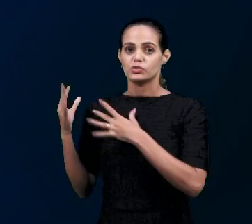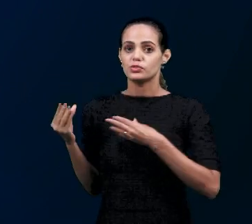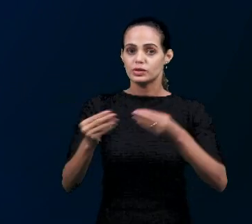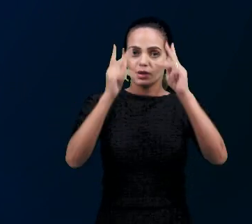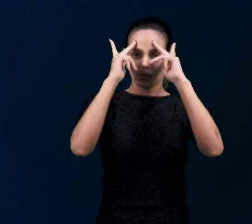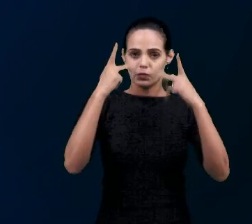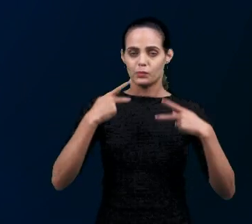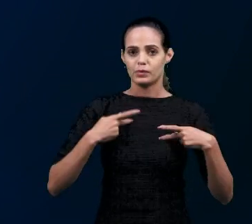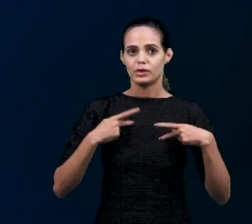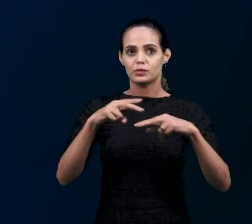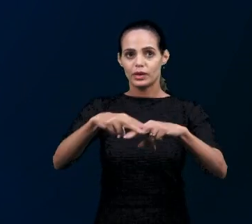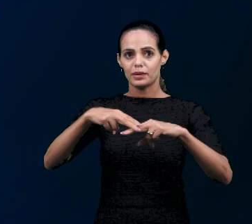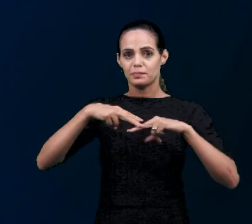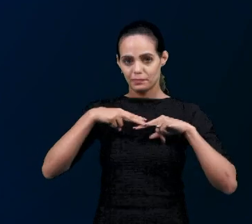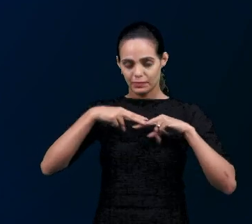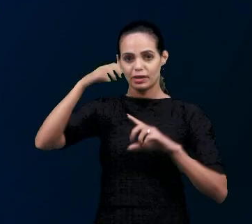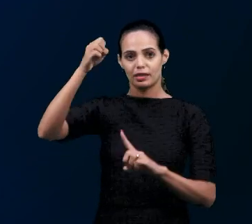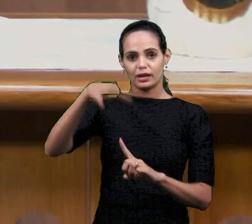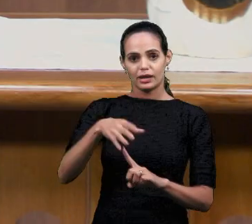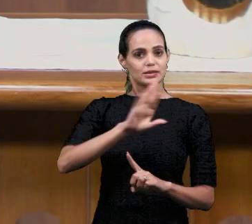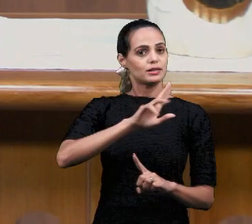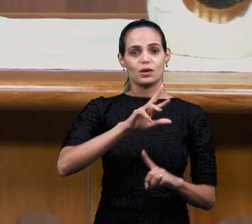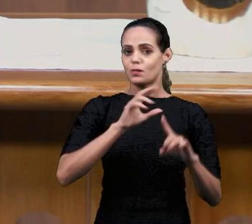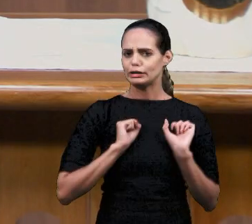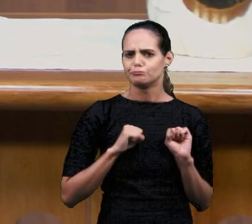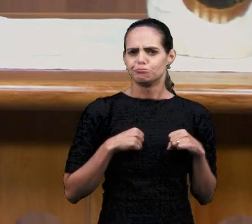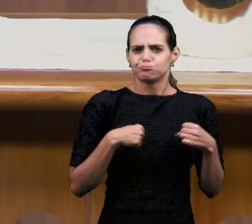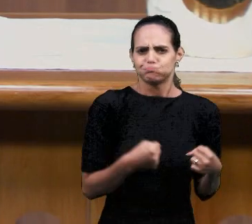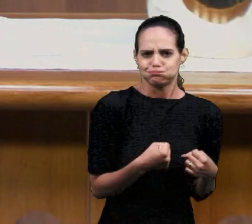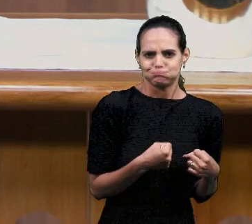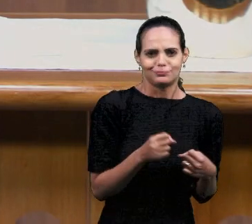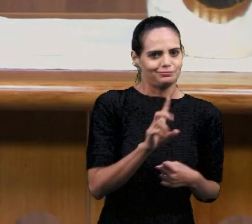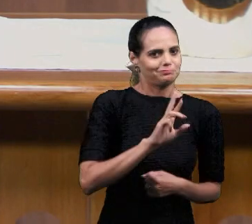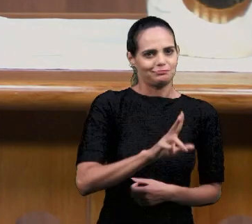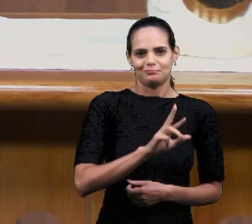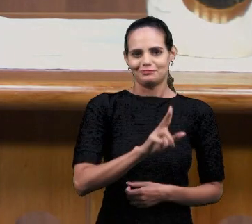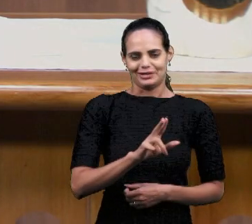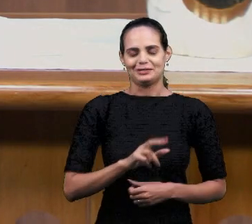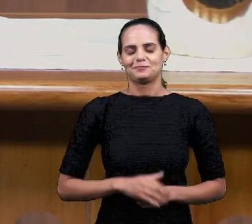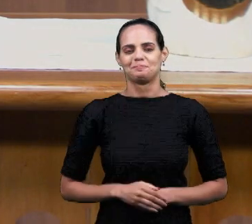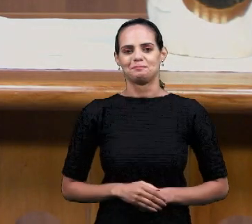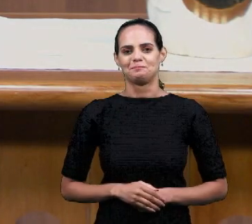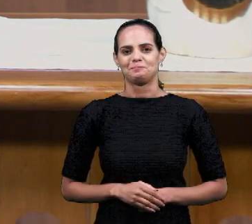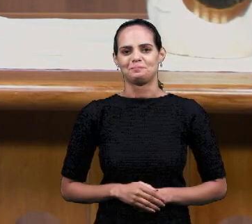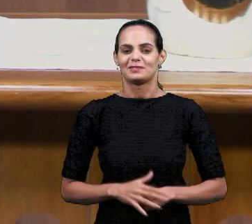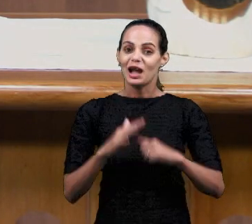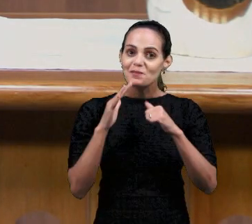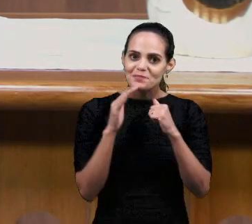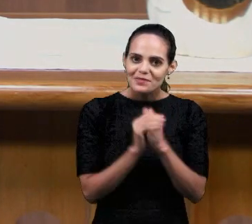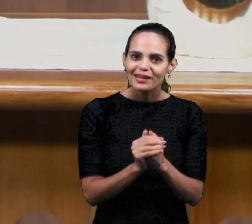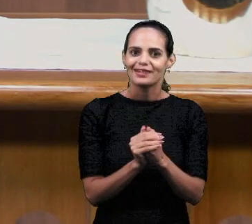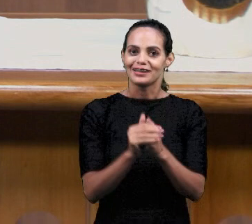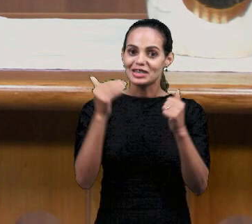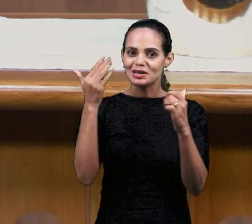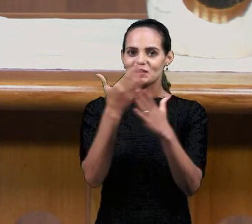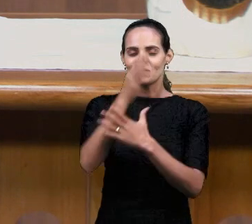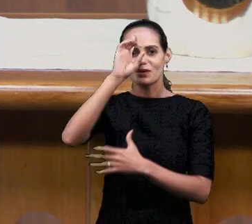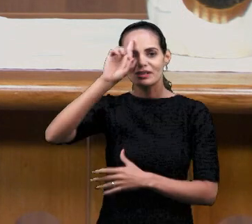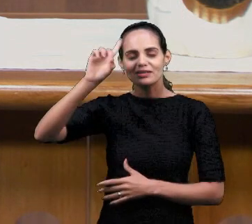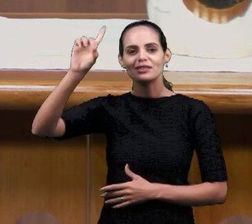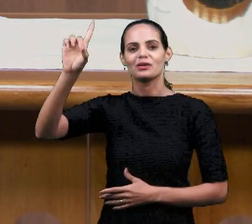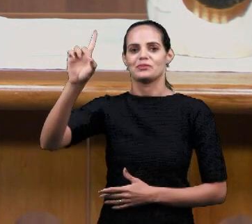pas par les œuvres. Amen. Gloire à Dieu pour cette réponse si ferme